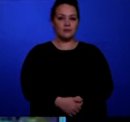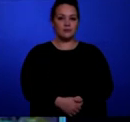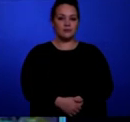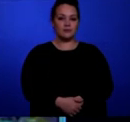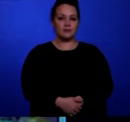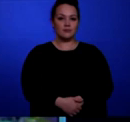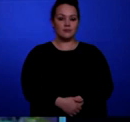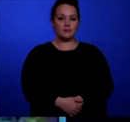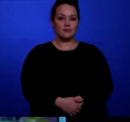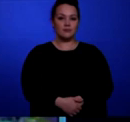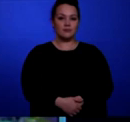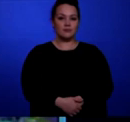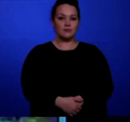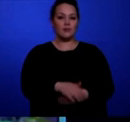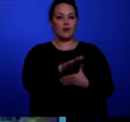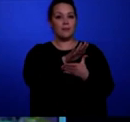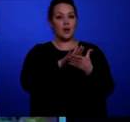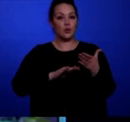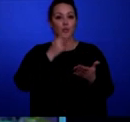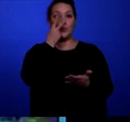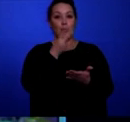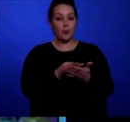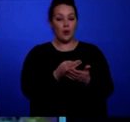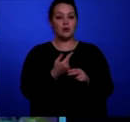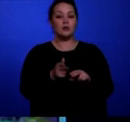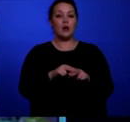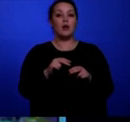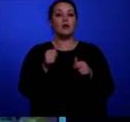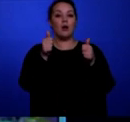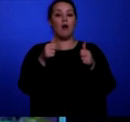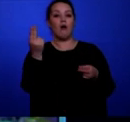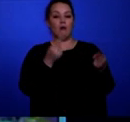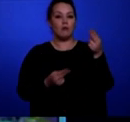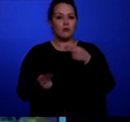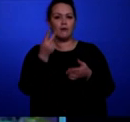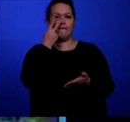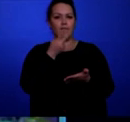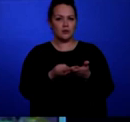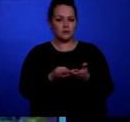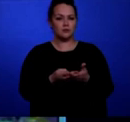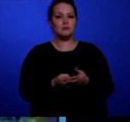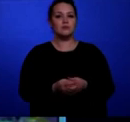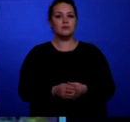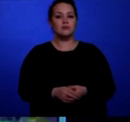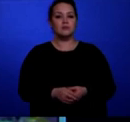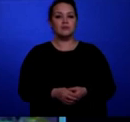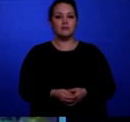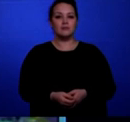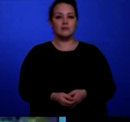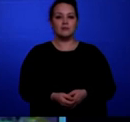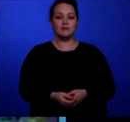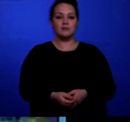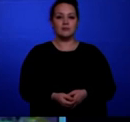А теперь продолжим. Посмотрите на эту иллюстрацию. Здесь мы с вами видим прекрасный весенний